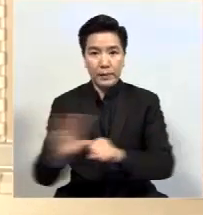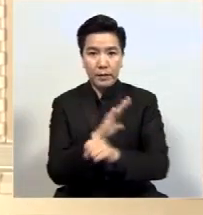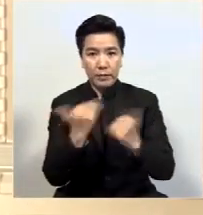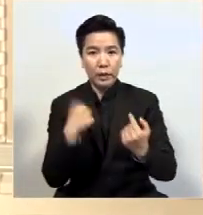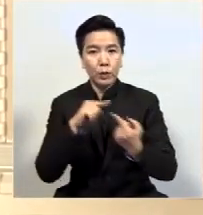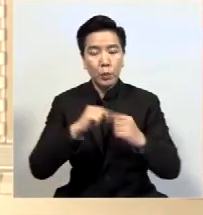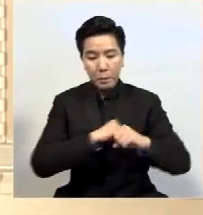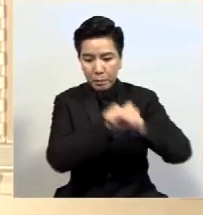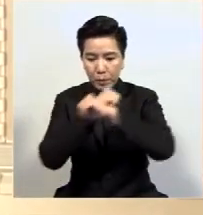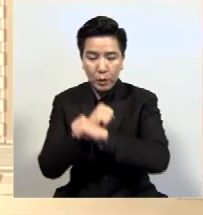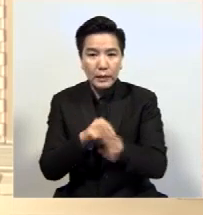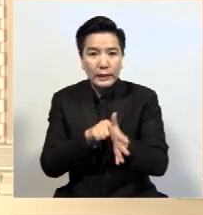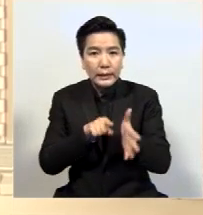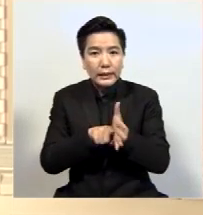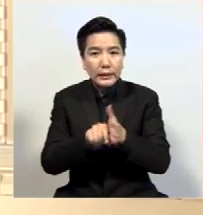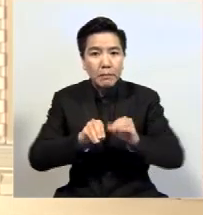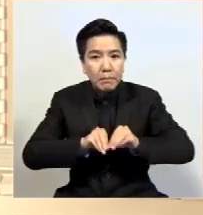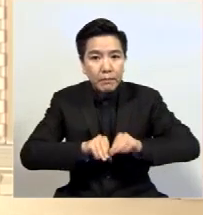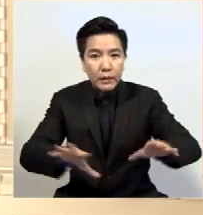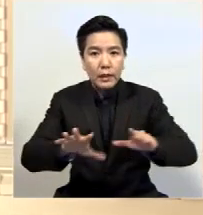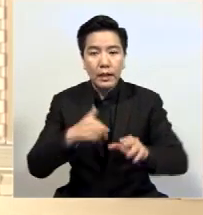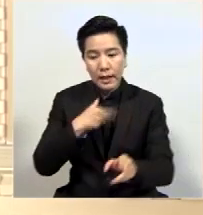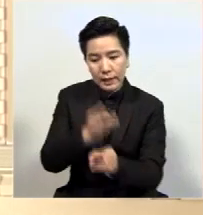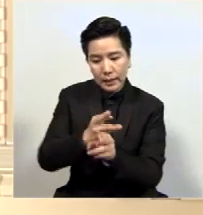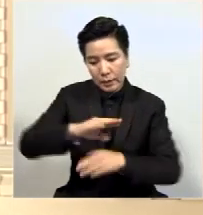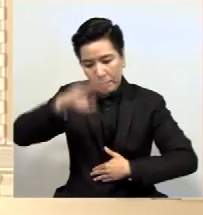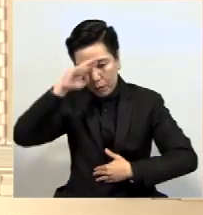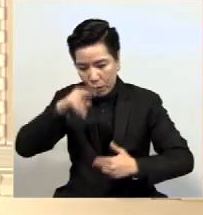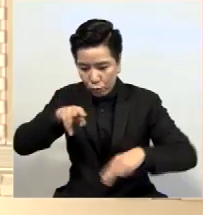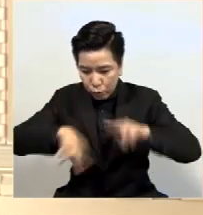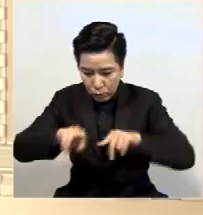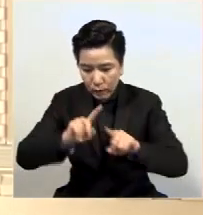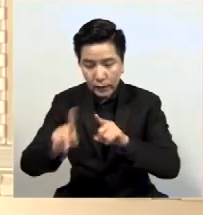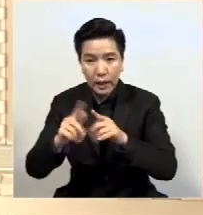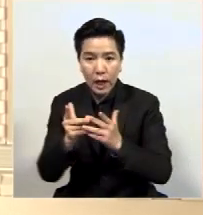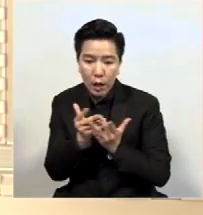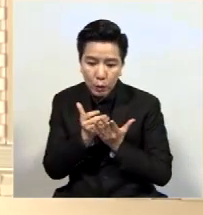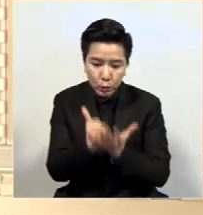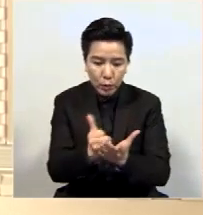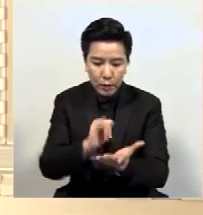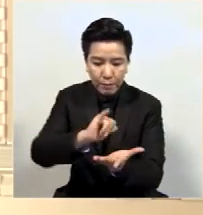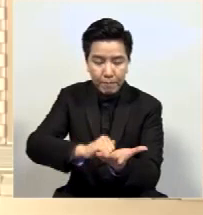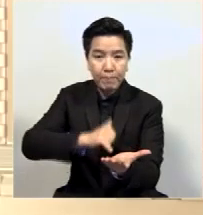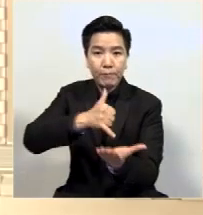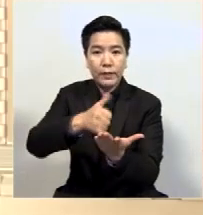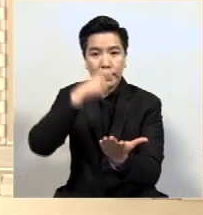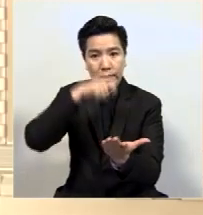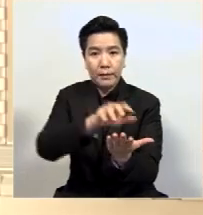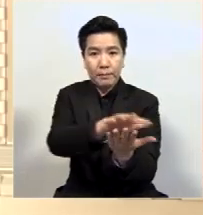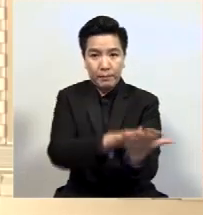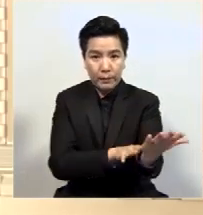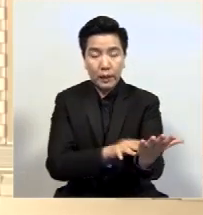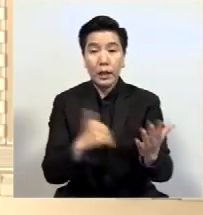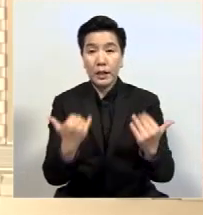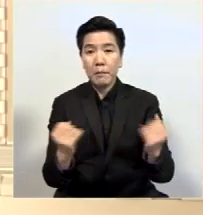ทั้งด้านการป้องกันการระบาดการรักษาพยาบาลไปจนถึงการเยียวยาและฟื้นฟูประเทศจ